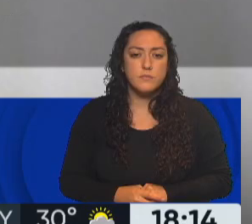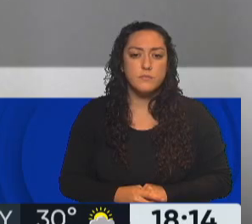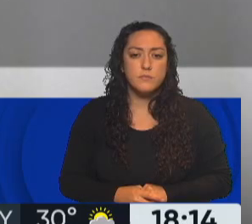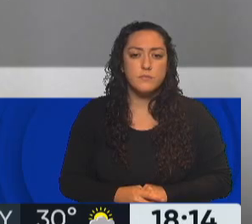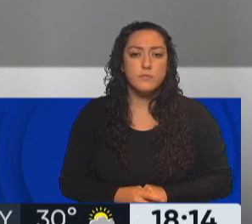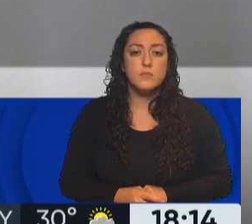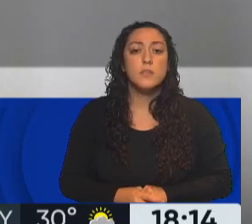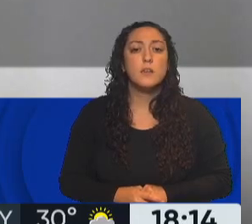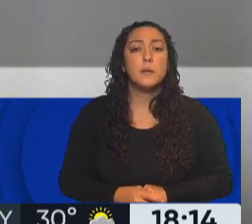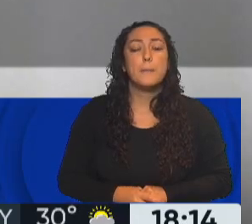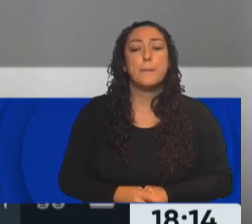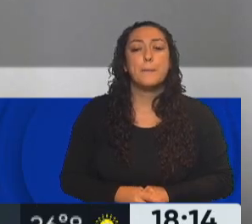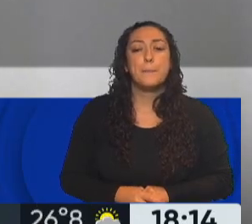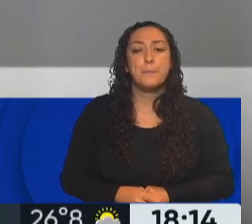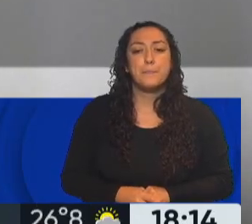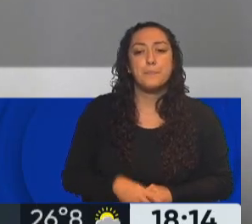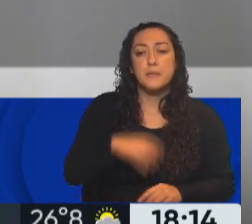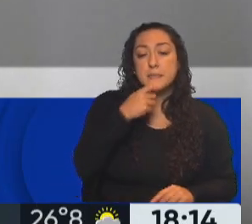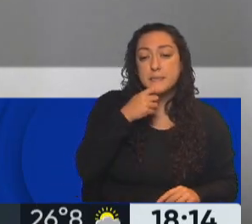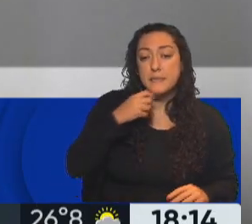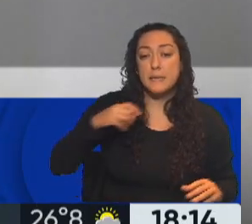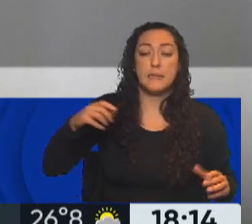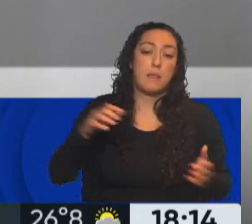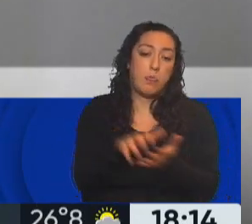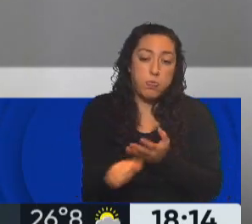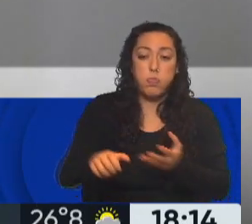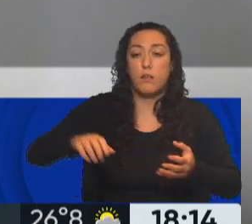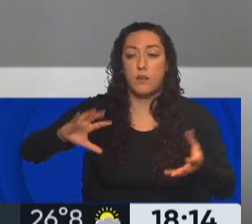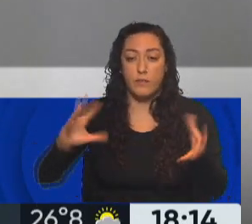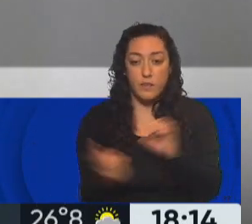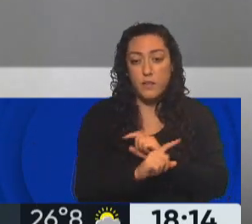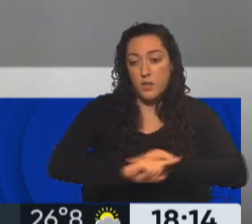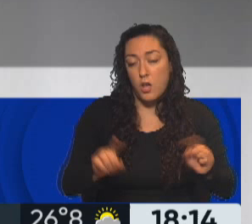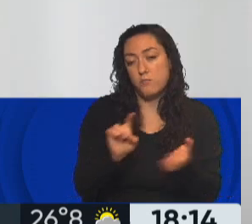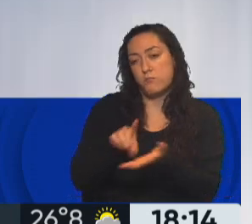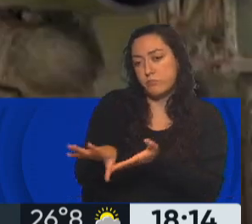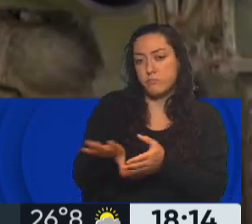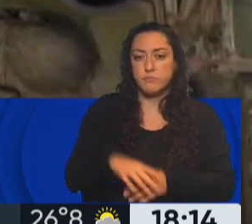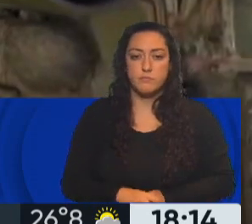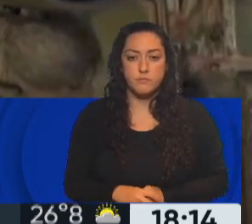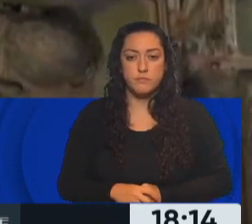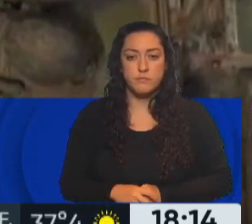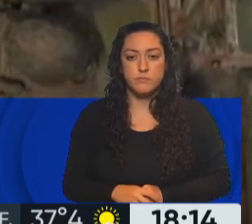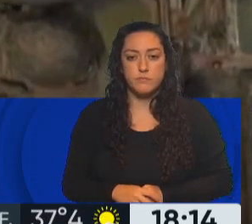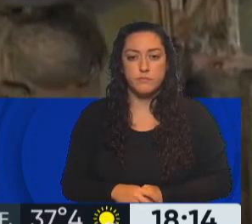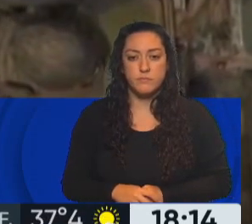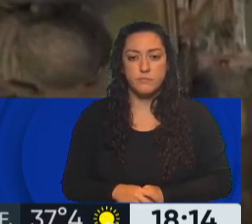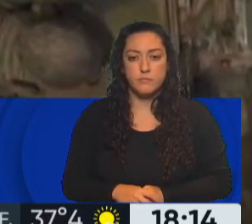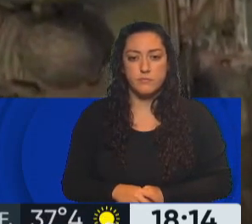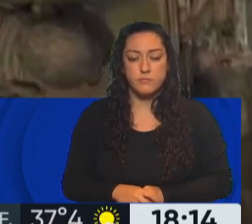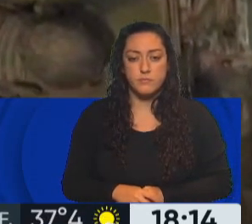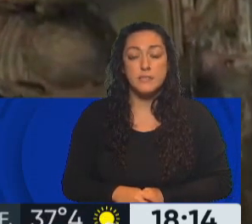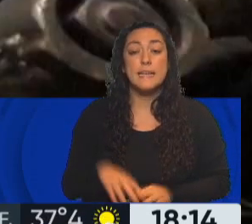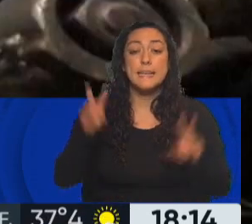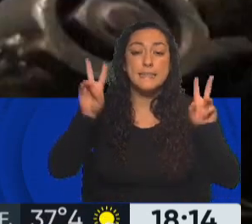соединения будут изгнаны с этой территории. Все, кто не будут уничтожены, будут изгнаны. En el plano